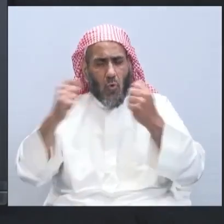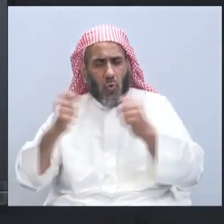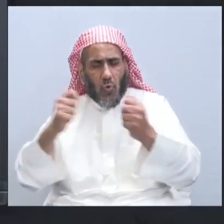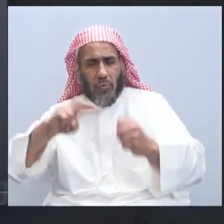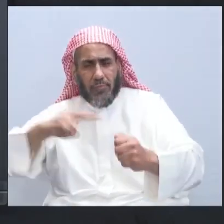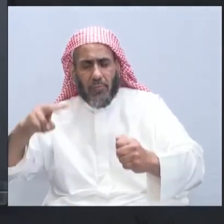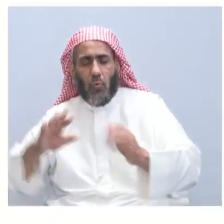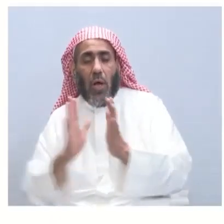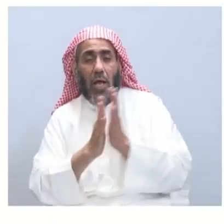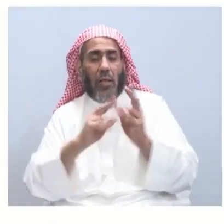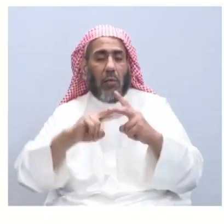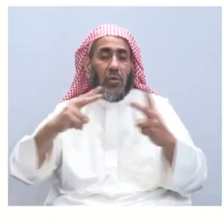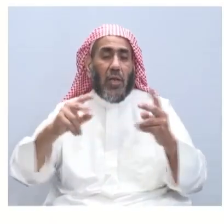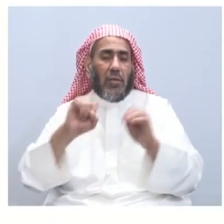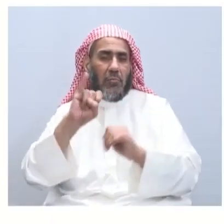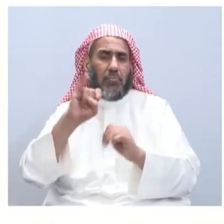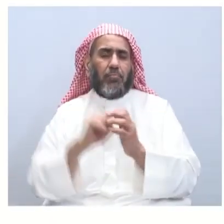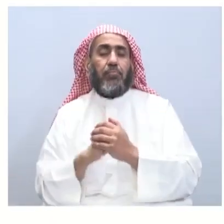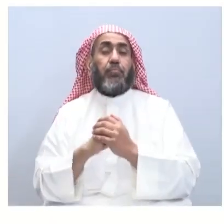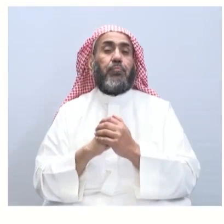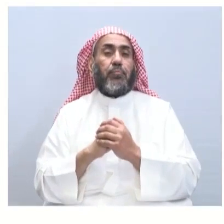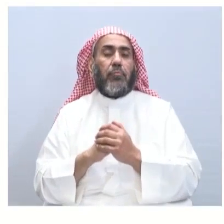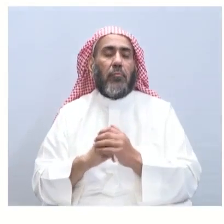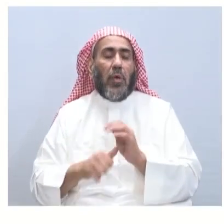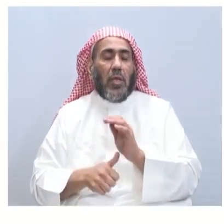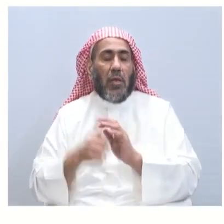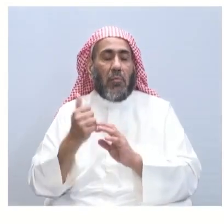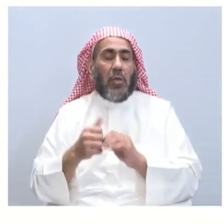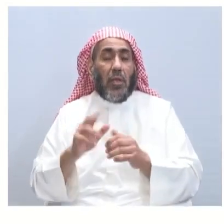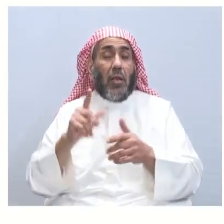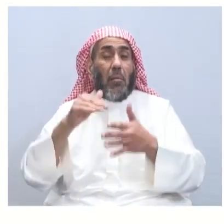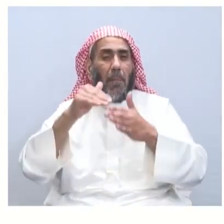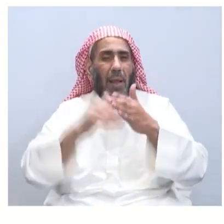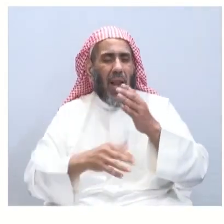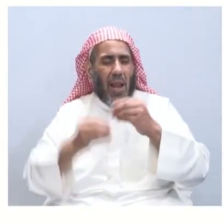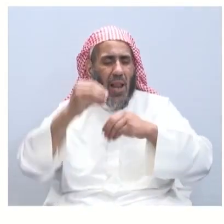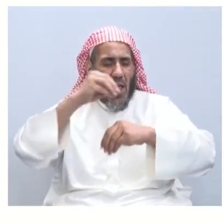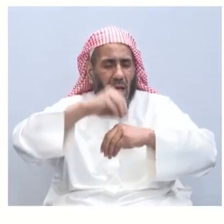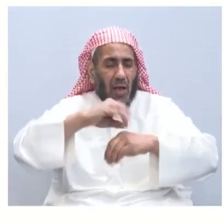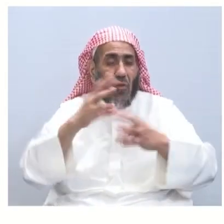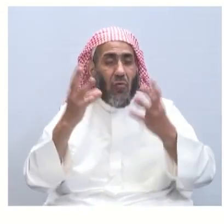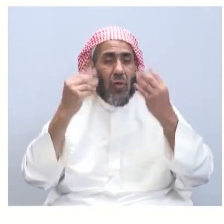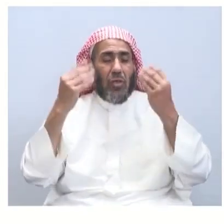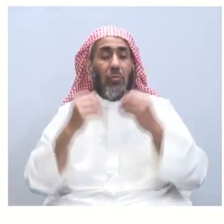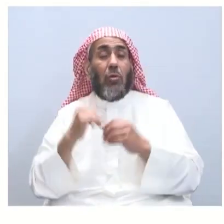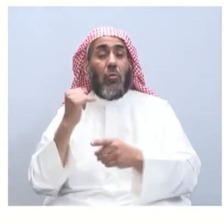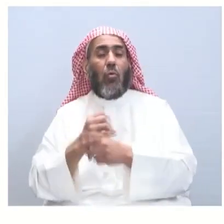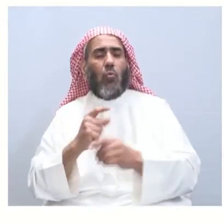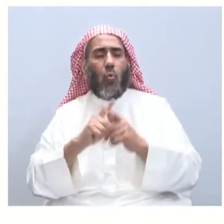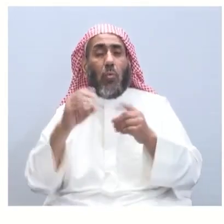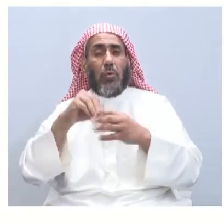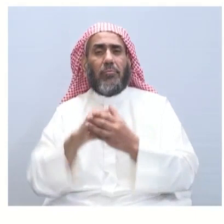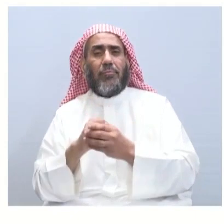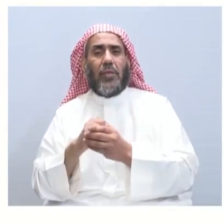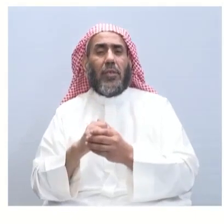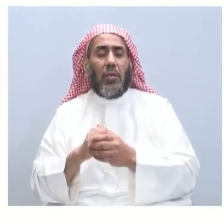وكذلك المجلات كما اسهمت الملاحق الثقافيه وايضا هذه جميله وايضا يعني لها دور كبير جدا